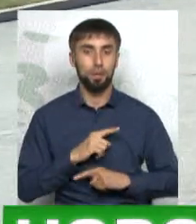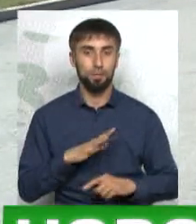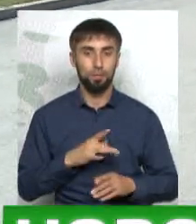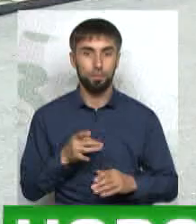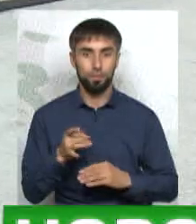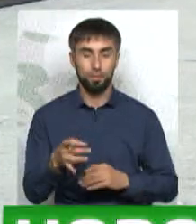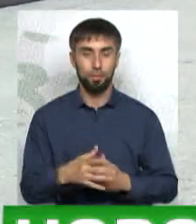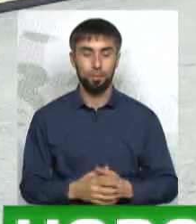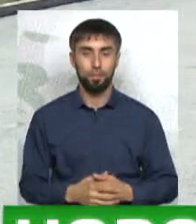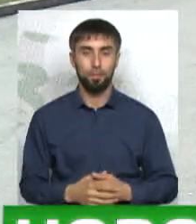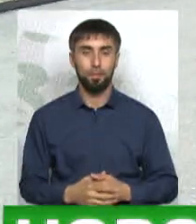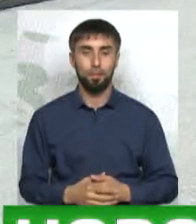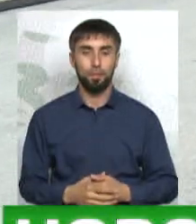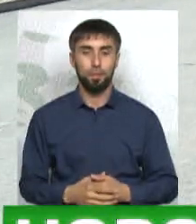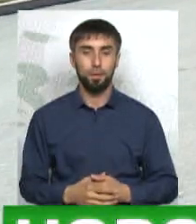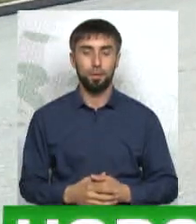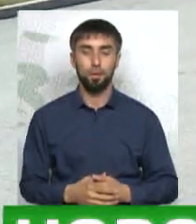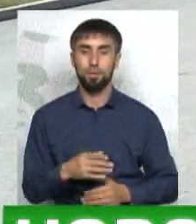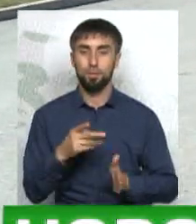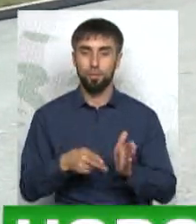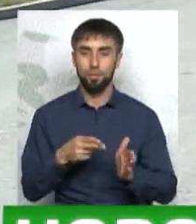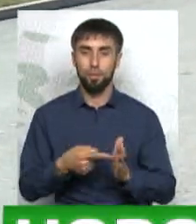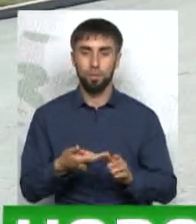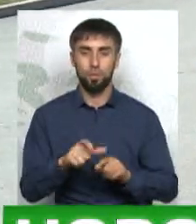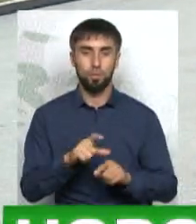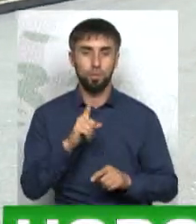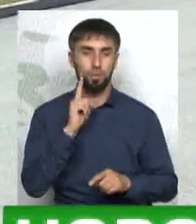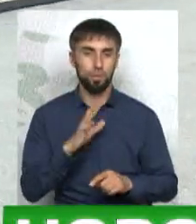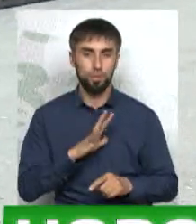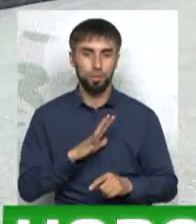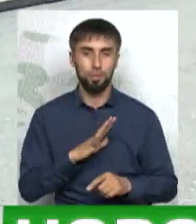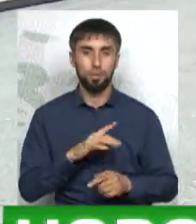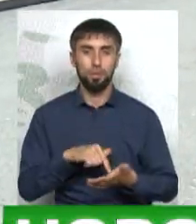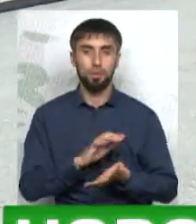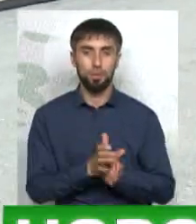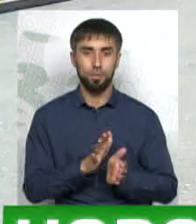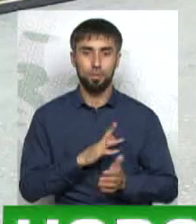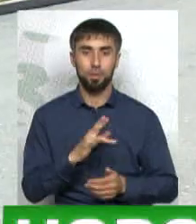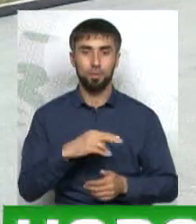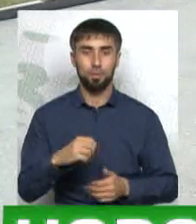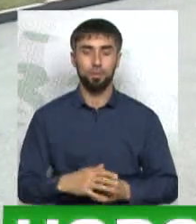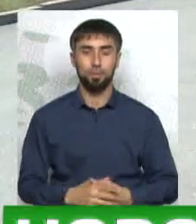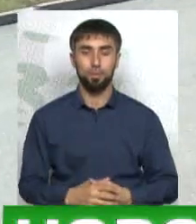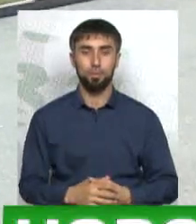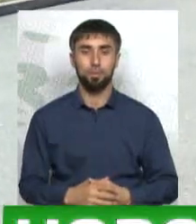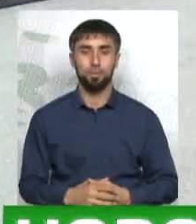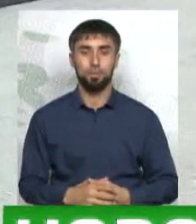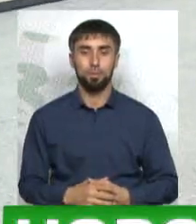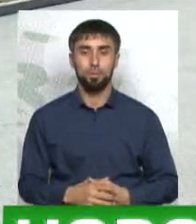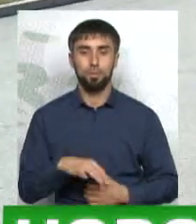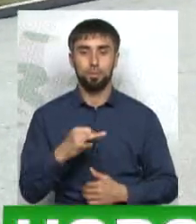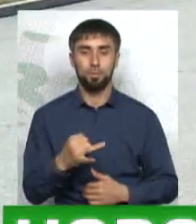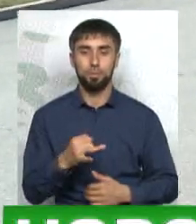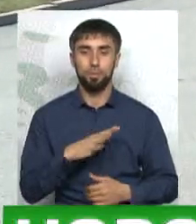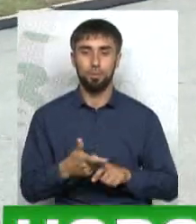пункта Сло на поезде. Это было очень некомфортно, там было тесно, купе. И